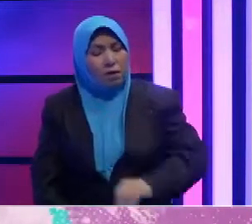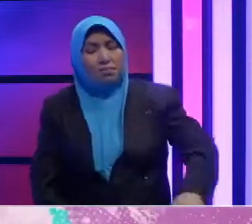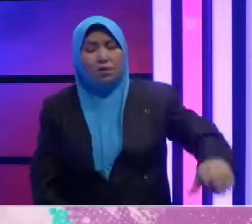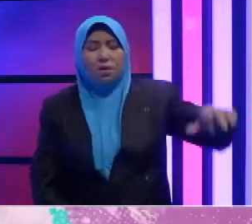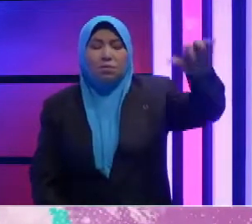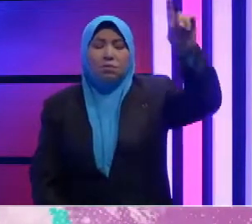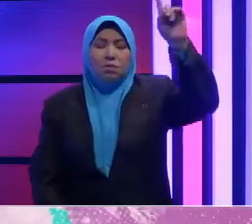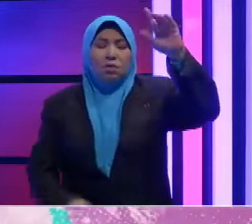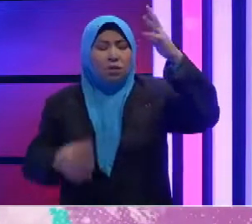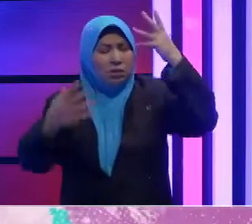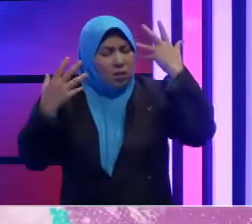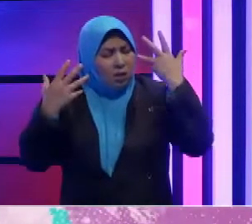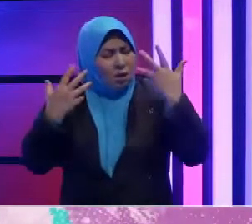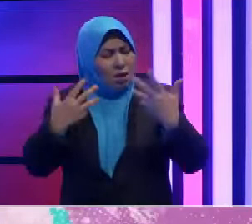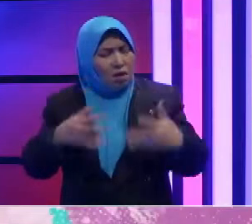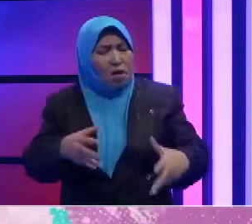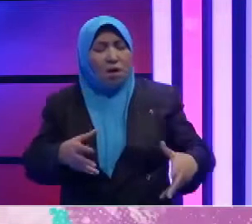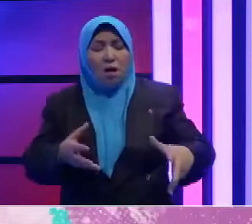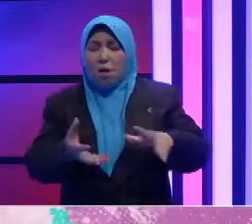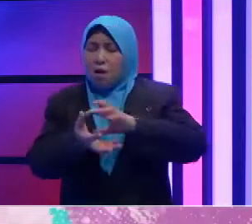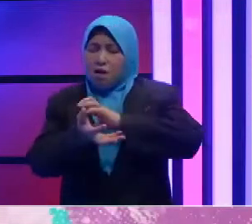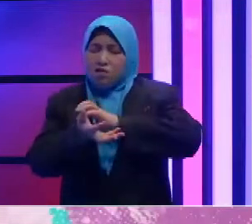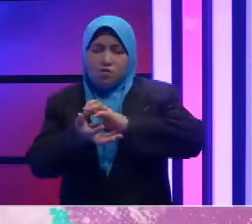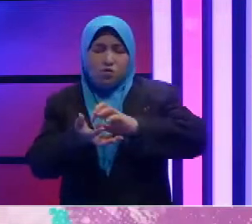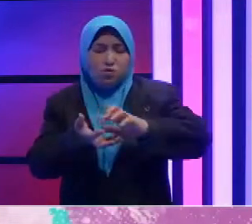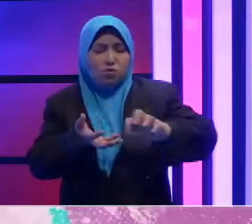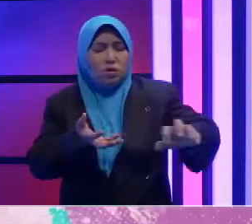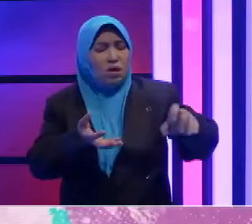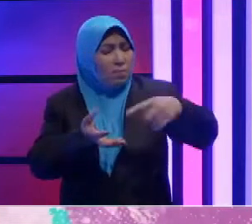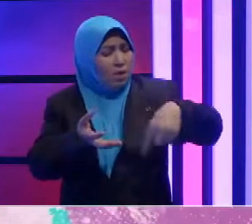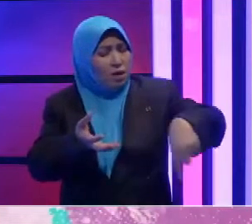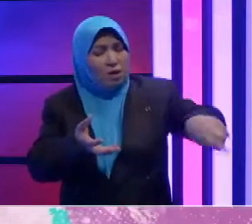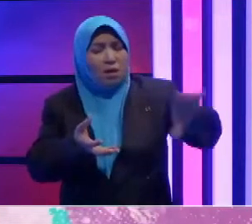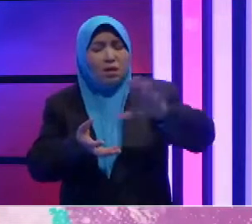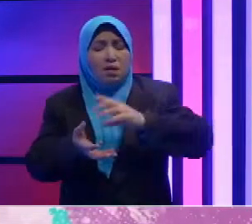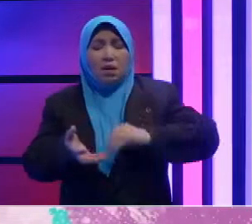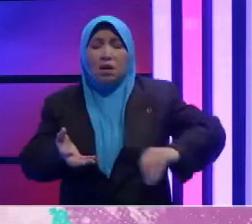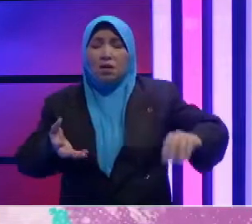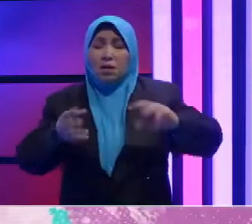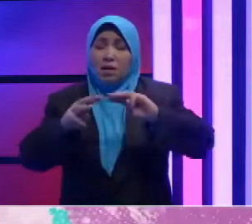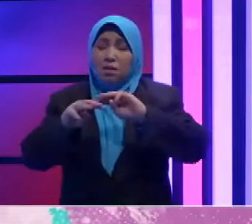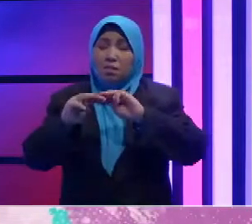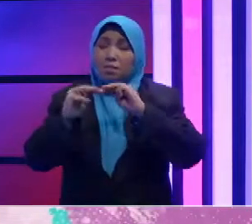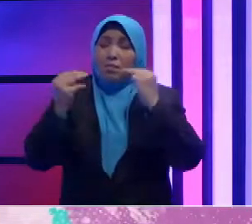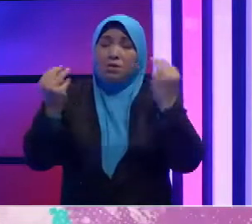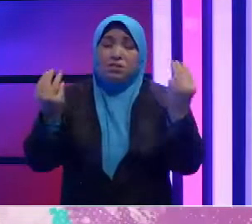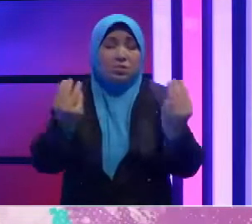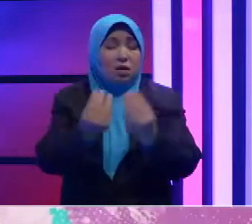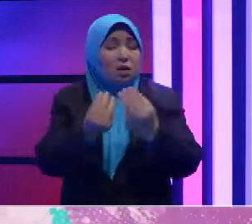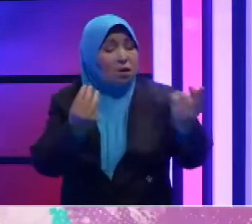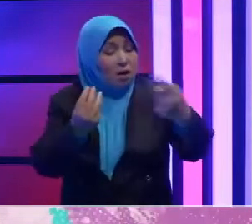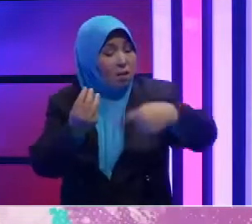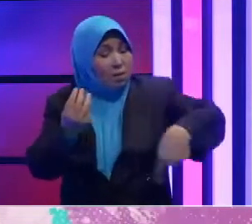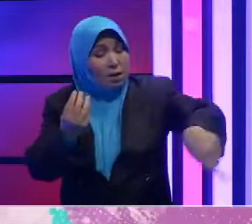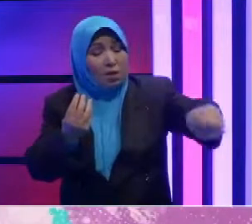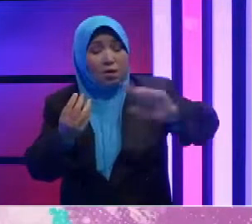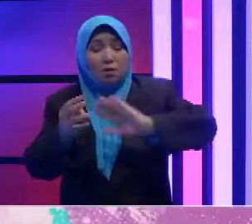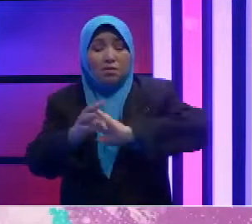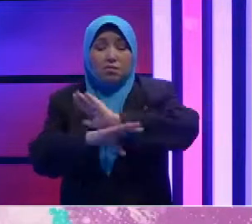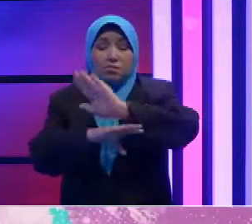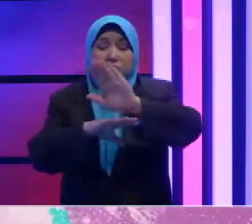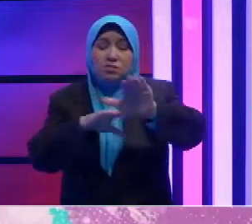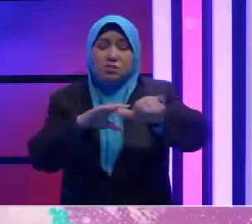فانظر كيف كان عاقبة مكرهم أنا